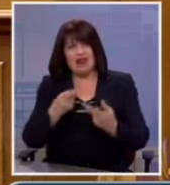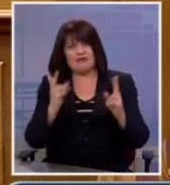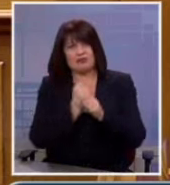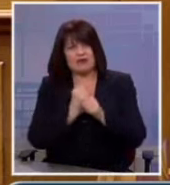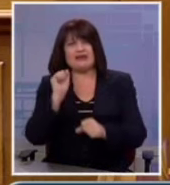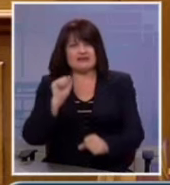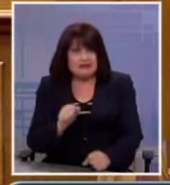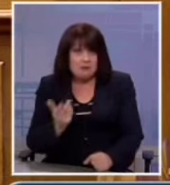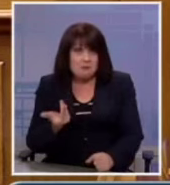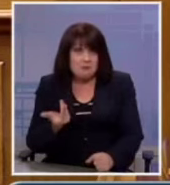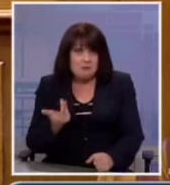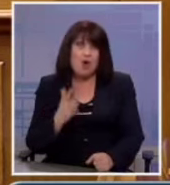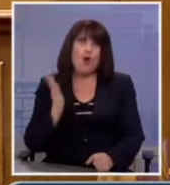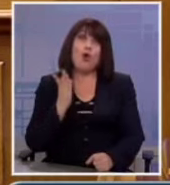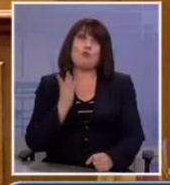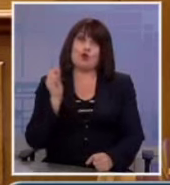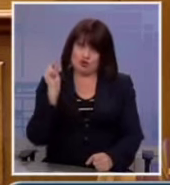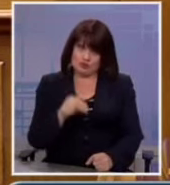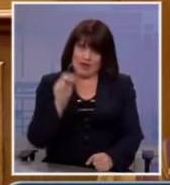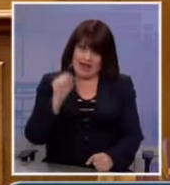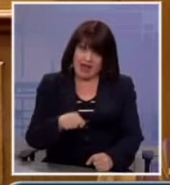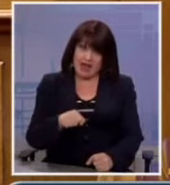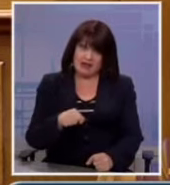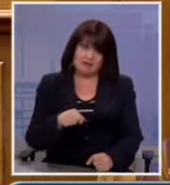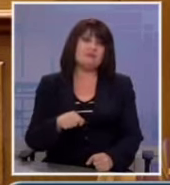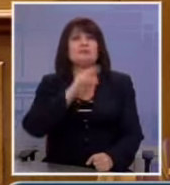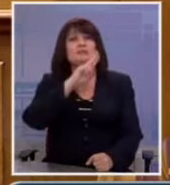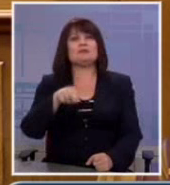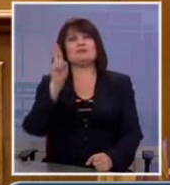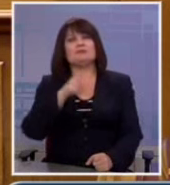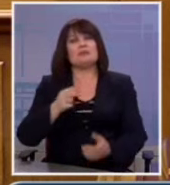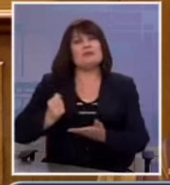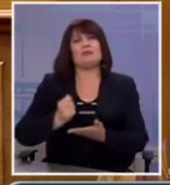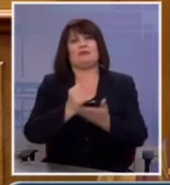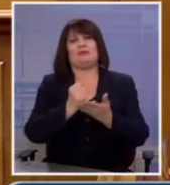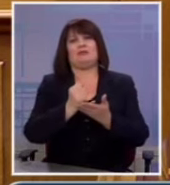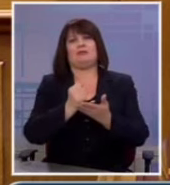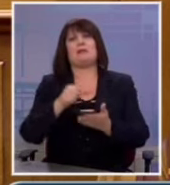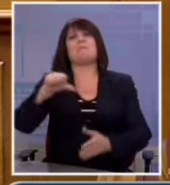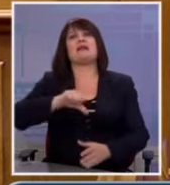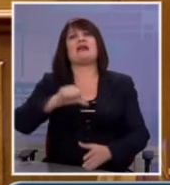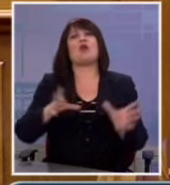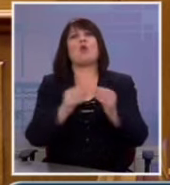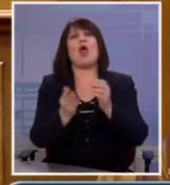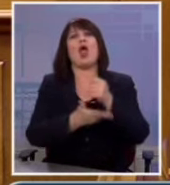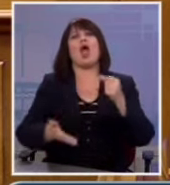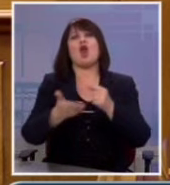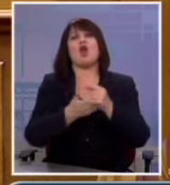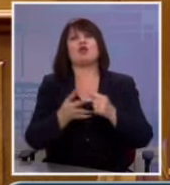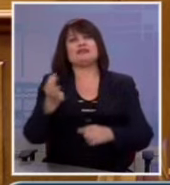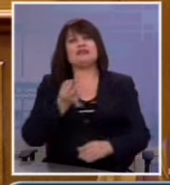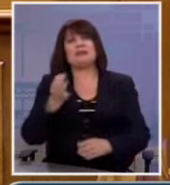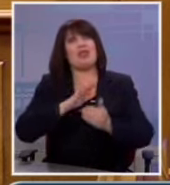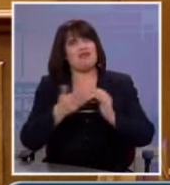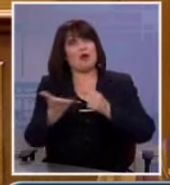επαγγελματίες. Όποιος ψηφίσει ναι, λέει ναι στην κατάργηση της επιδότησης του πετρελαίου για τους αγρότες, επειδή άκουσα υπάρχει και ενδιαφέρον